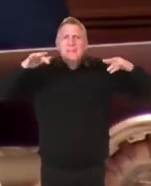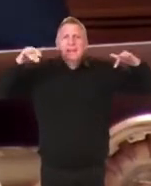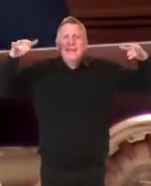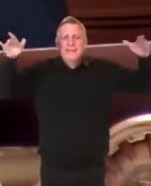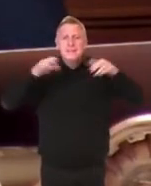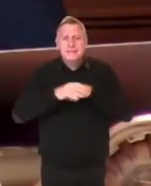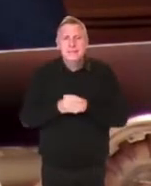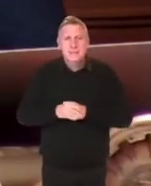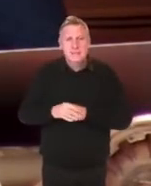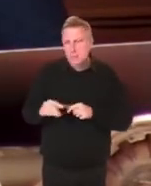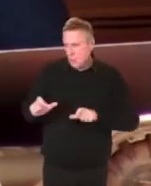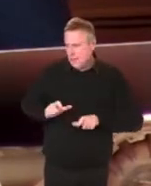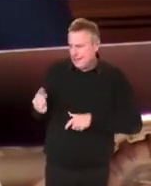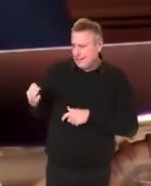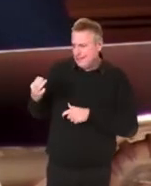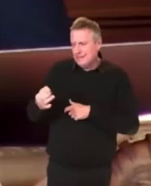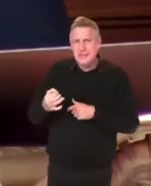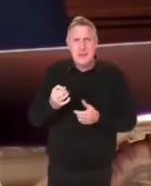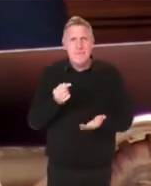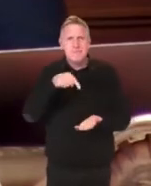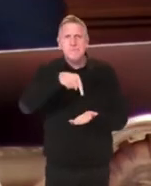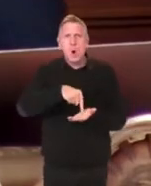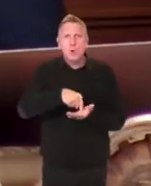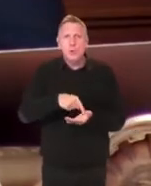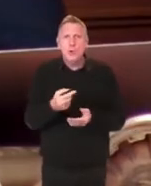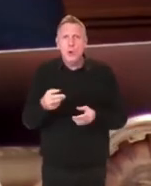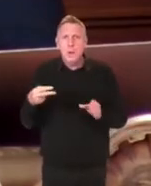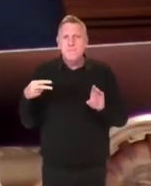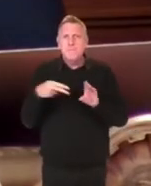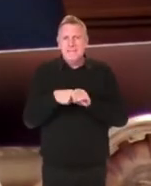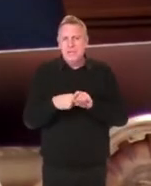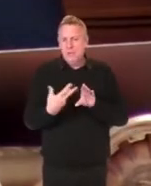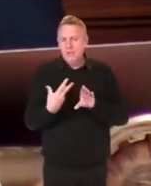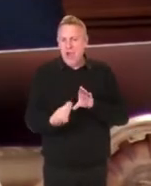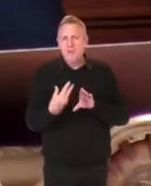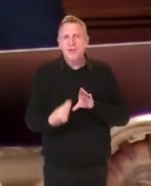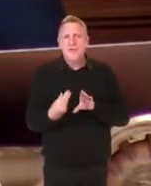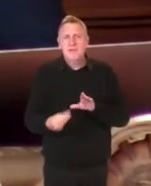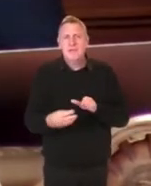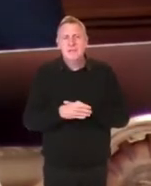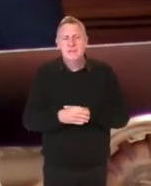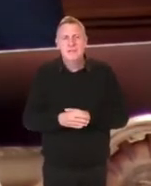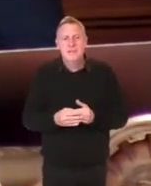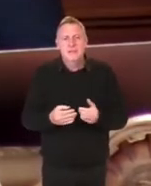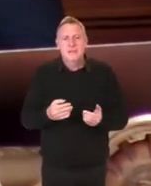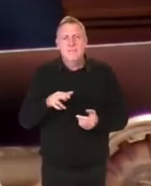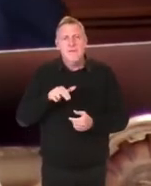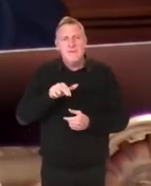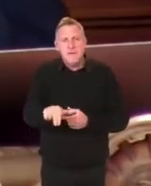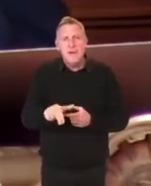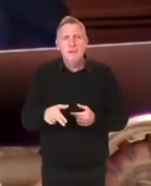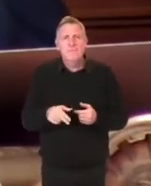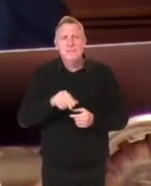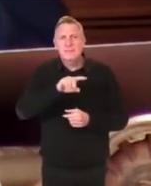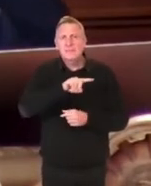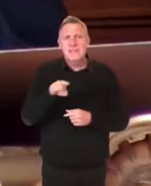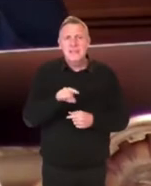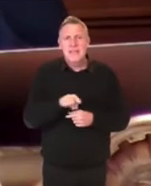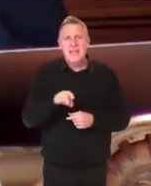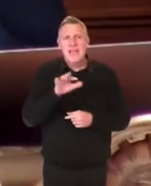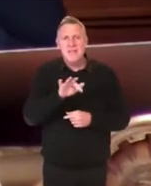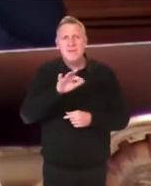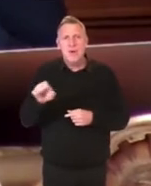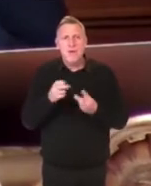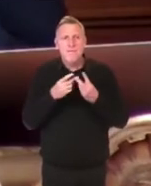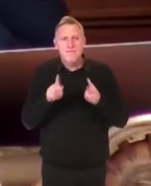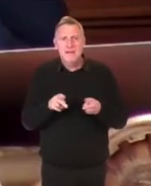par rapport aux bornes. Évidemment, l'actualité dans ce domaine, c'est l'instauration prochaine d'une ZFE dans notre ville et dans